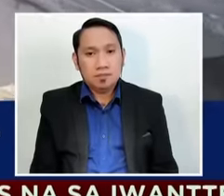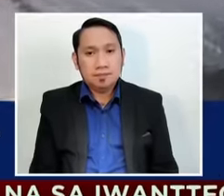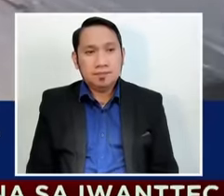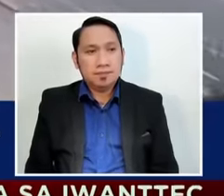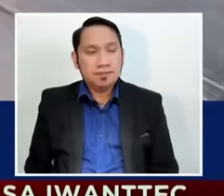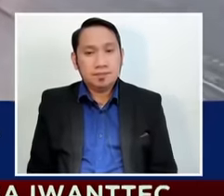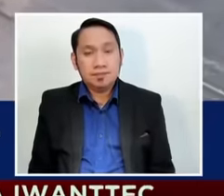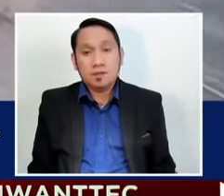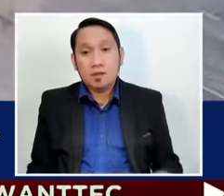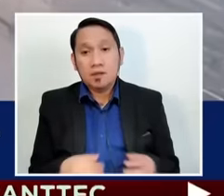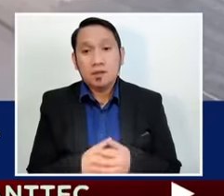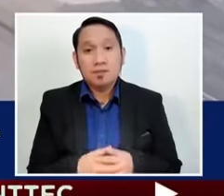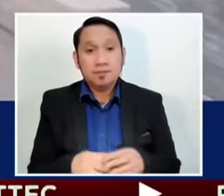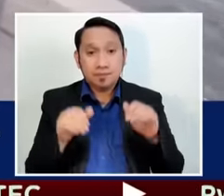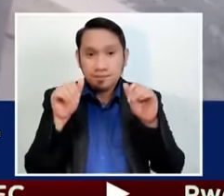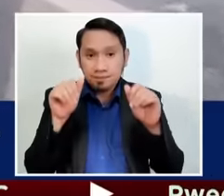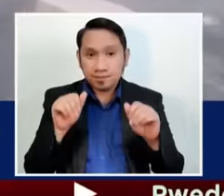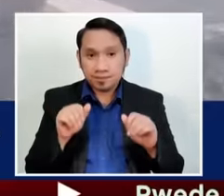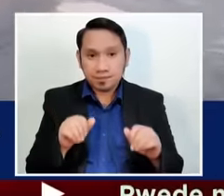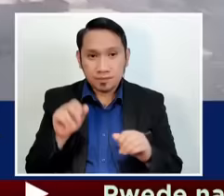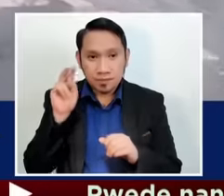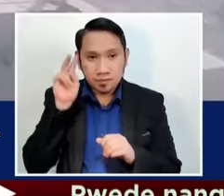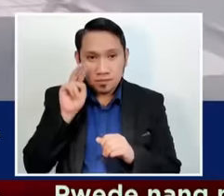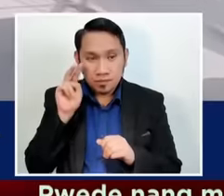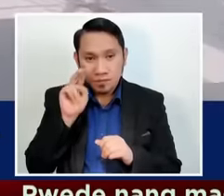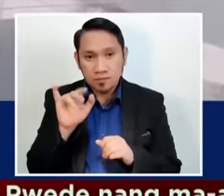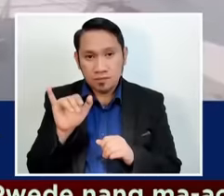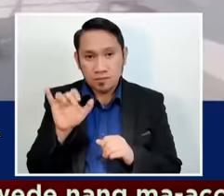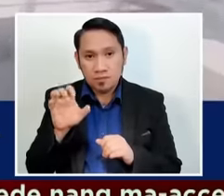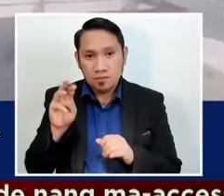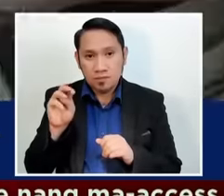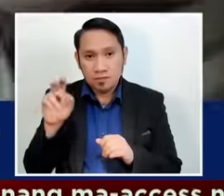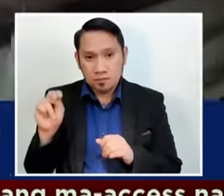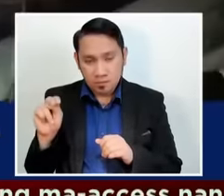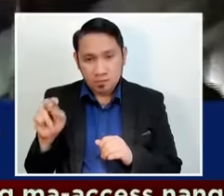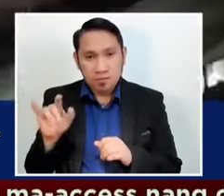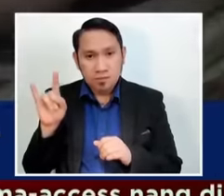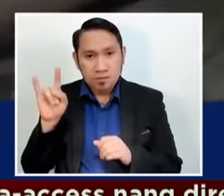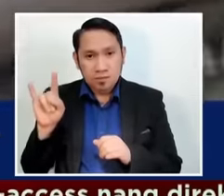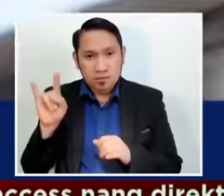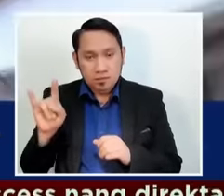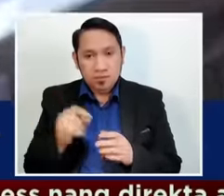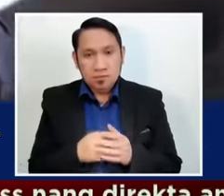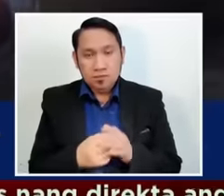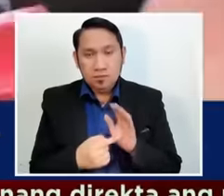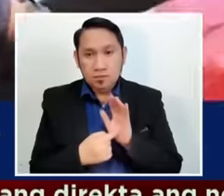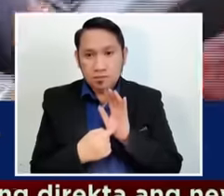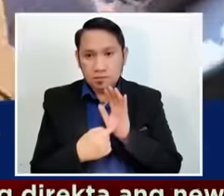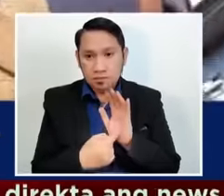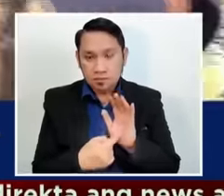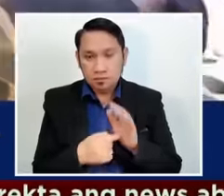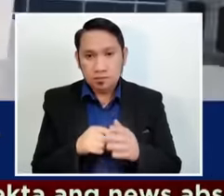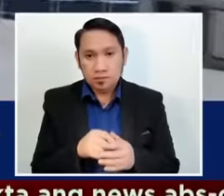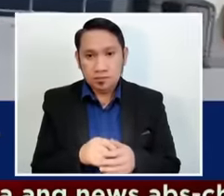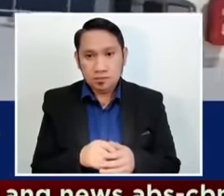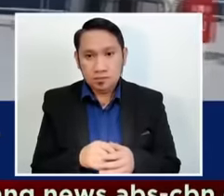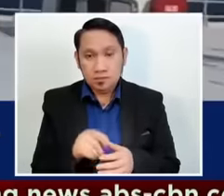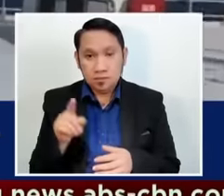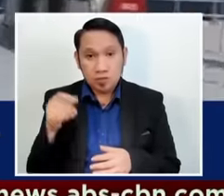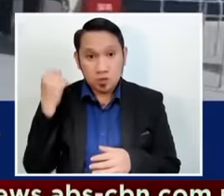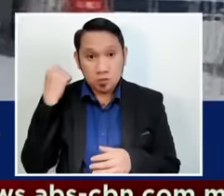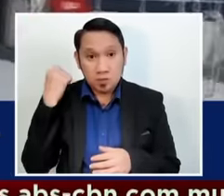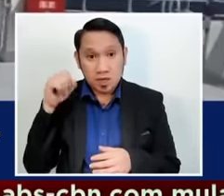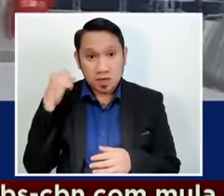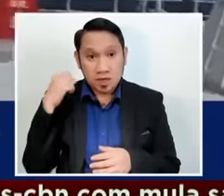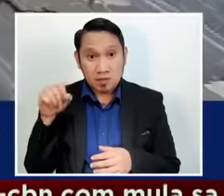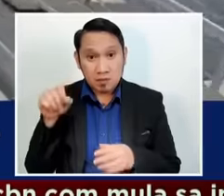Sa pinost na video ng Yemeni military media, makikita kung paanong nakasampa ang Houthi rebels sa